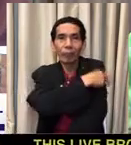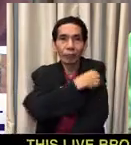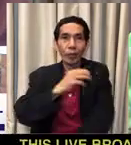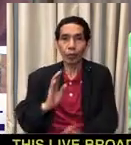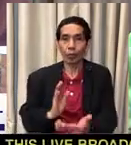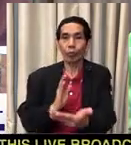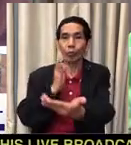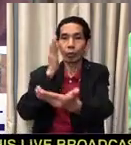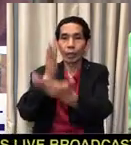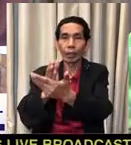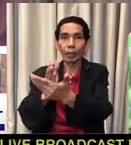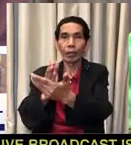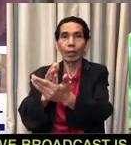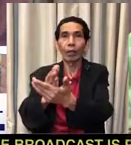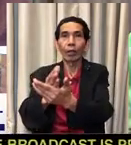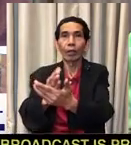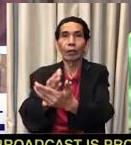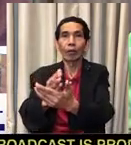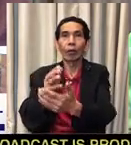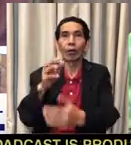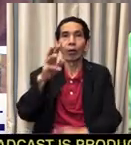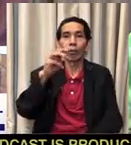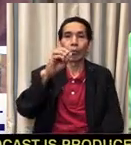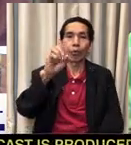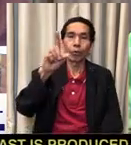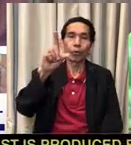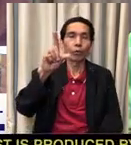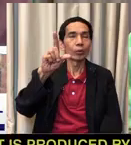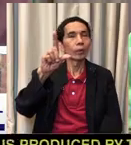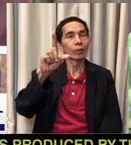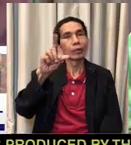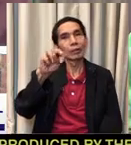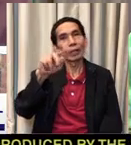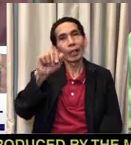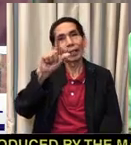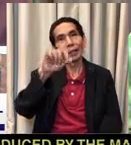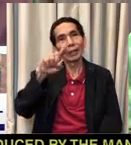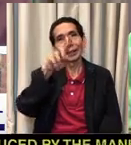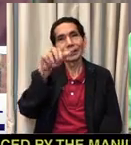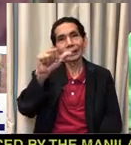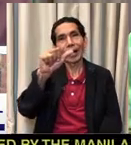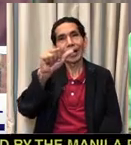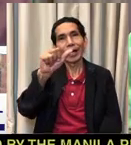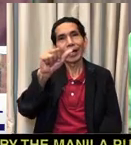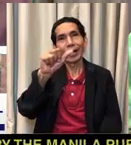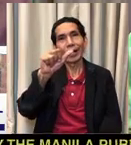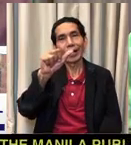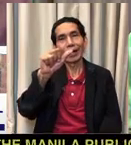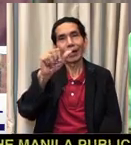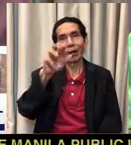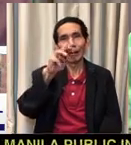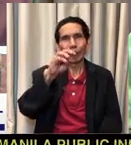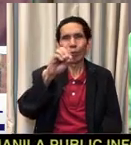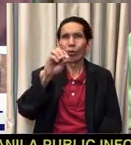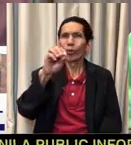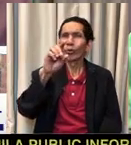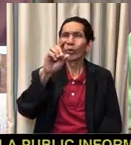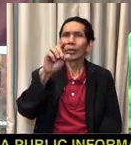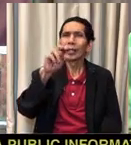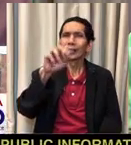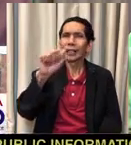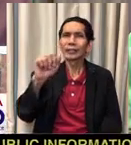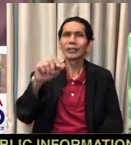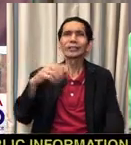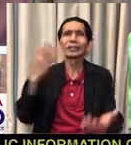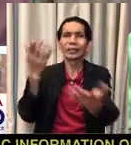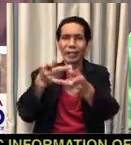Pupunta yan doon sa amin, sa mga Mona Lisa. Mona Lisa? they just lie